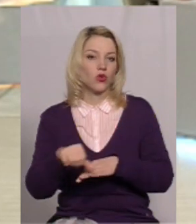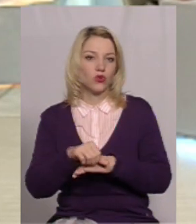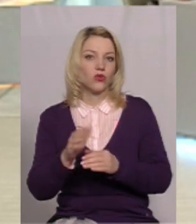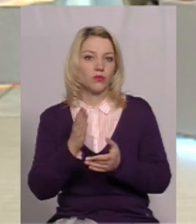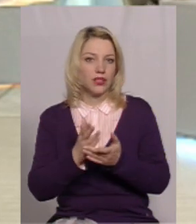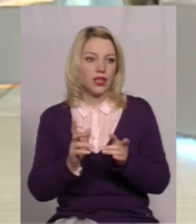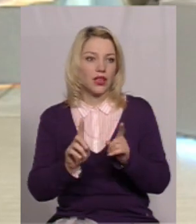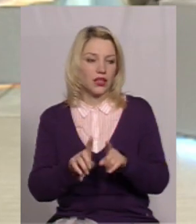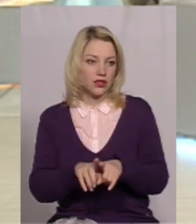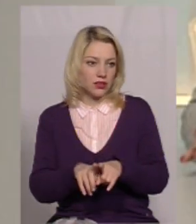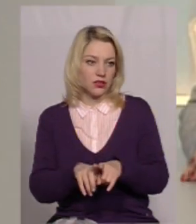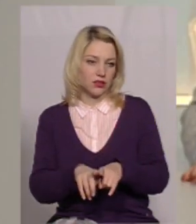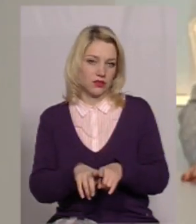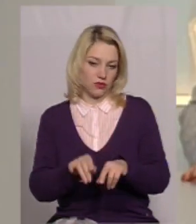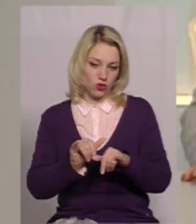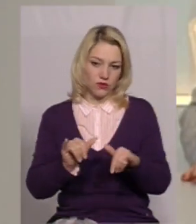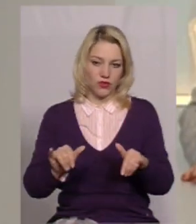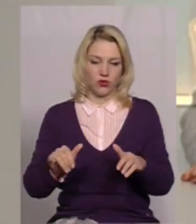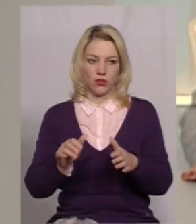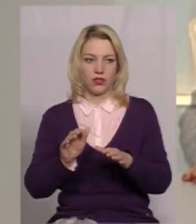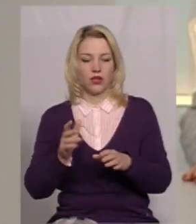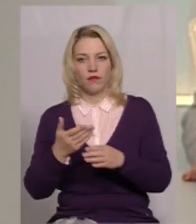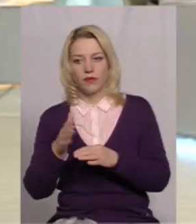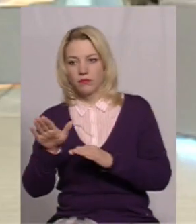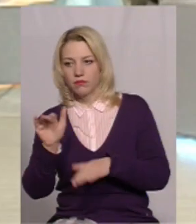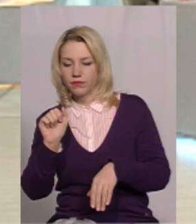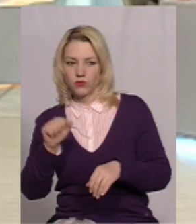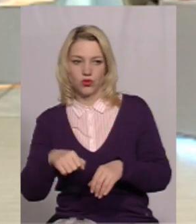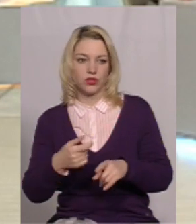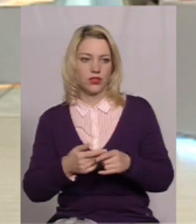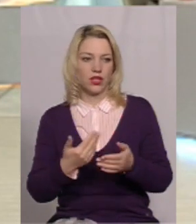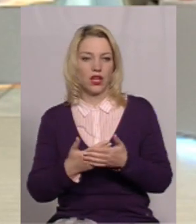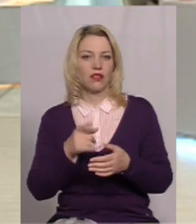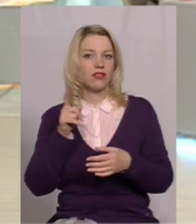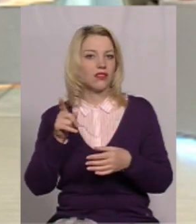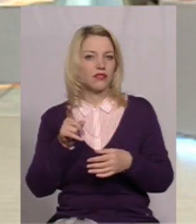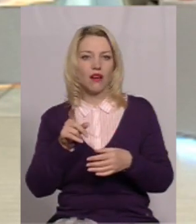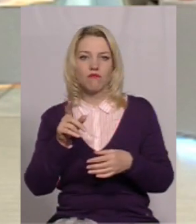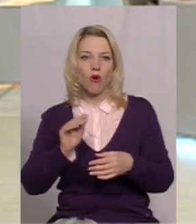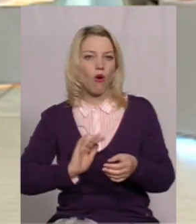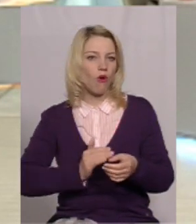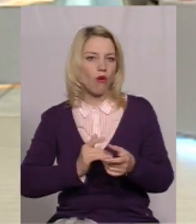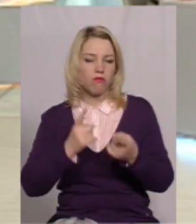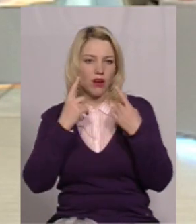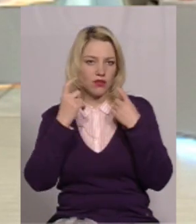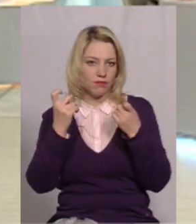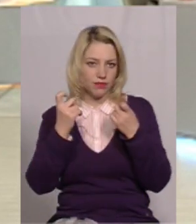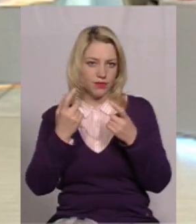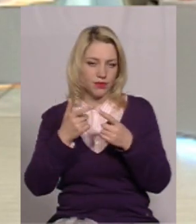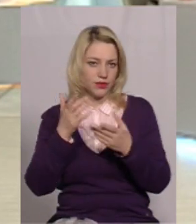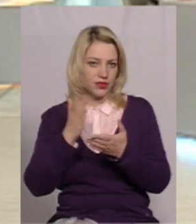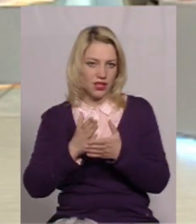є такі розвинуті мережі, в Парижі, в Елібі. Транснаціональні компанії, які цим